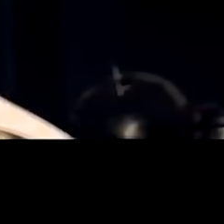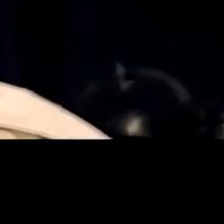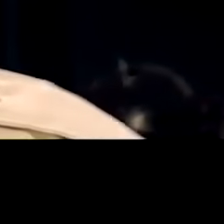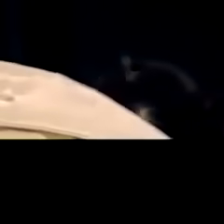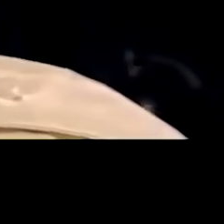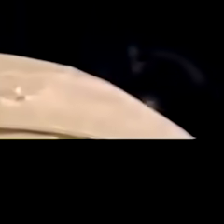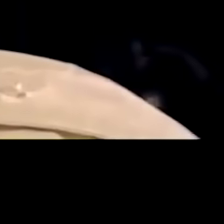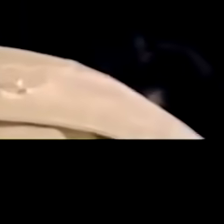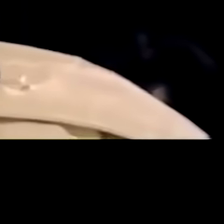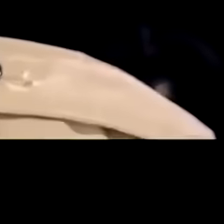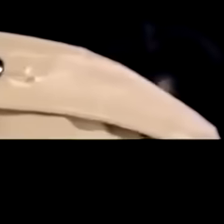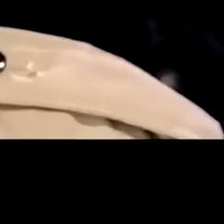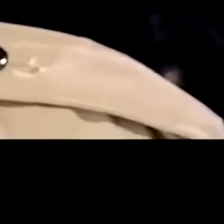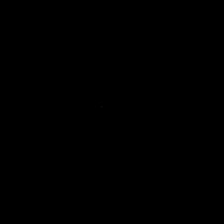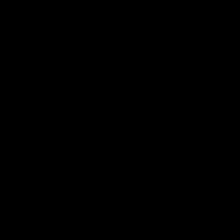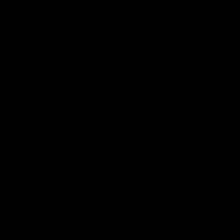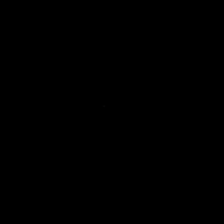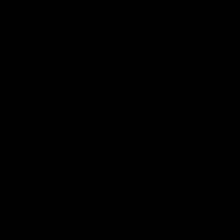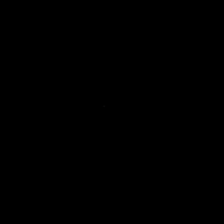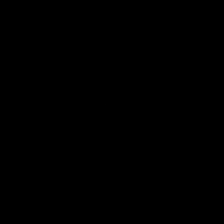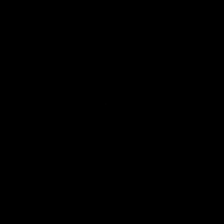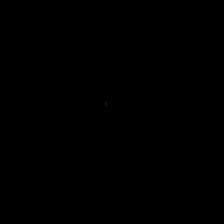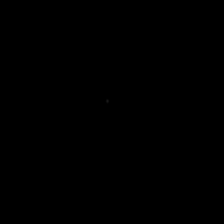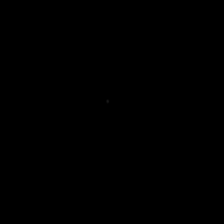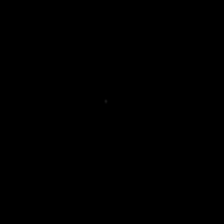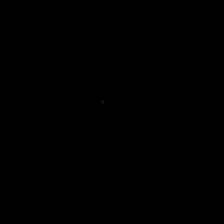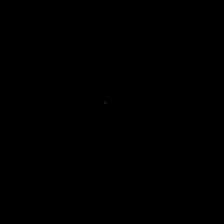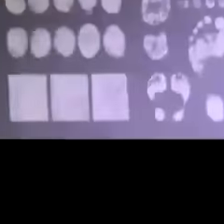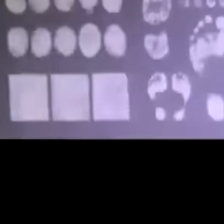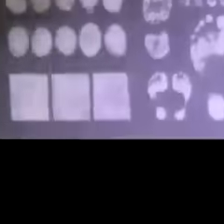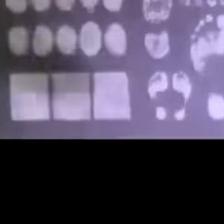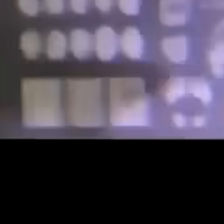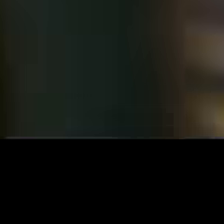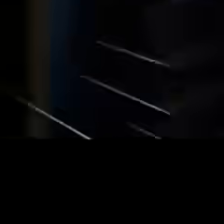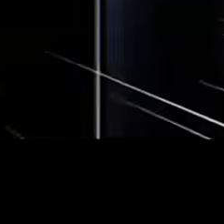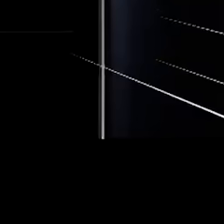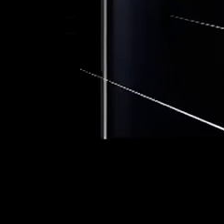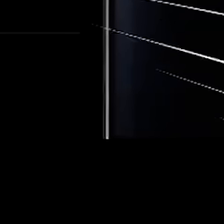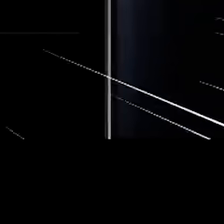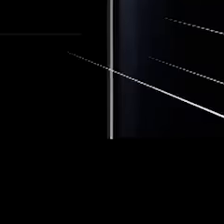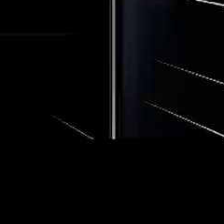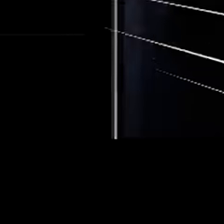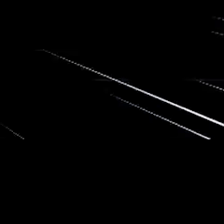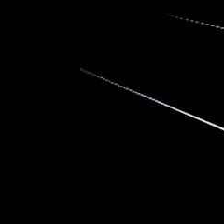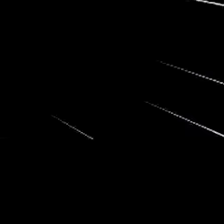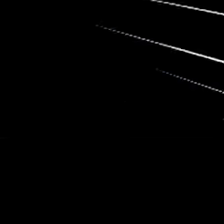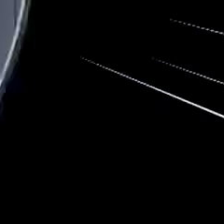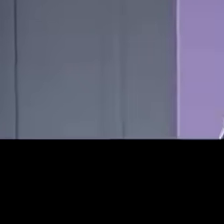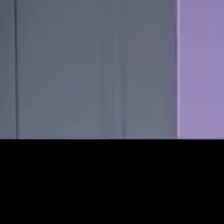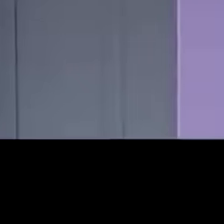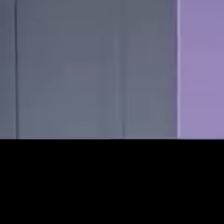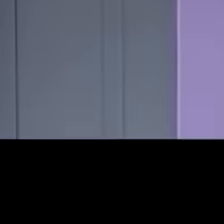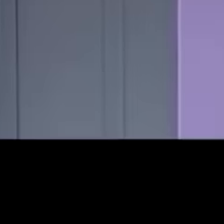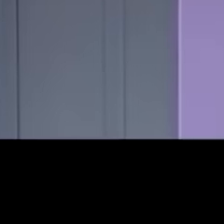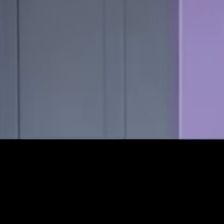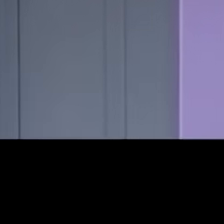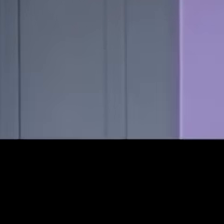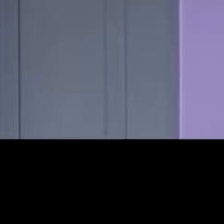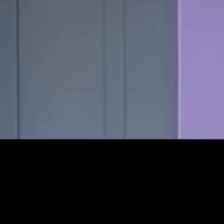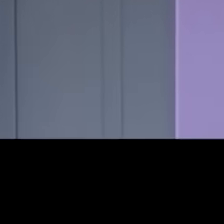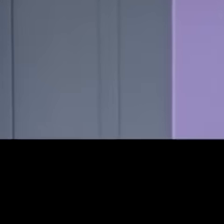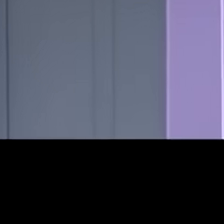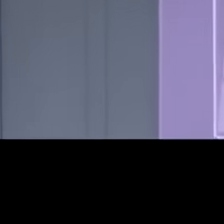고민 중개사가 왔습니다. 와우! 가족 여러분의 고민 제가 공짜로 중개해드립니다.